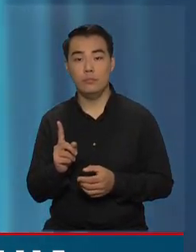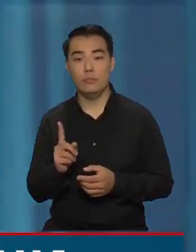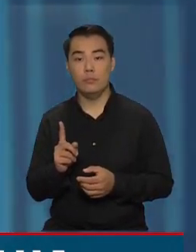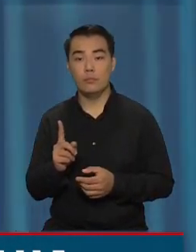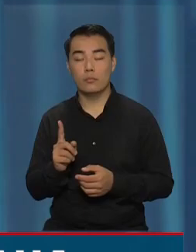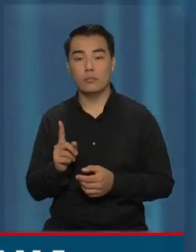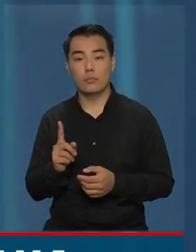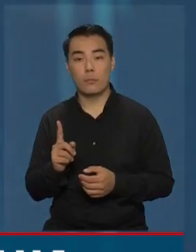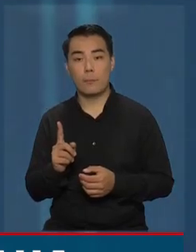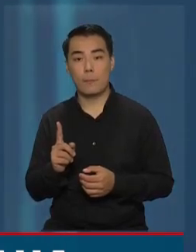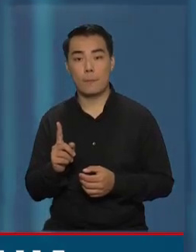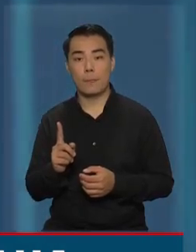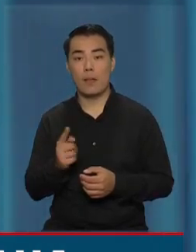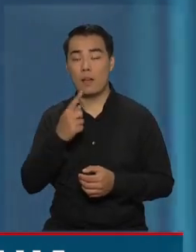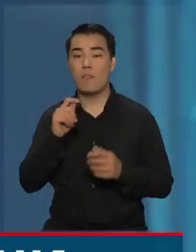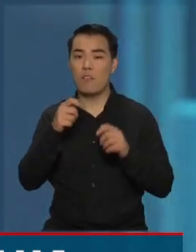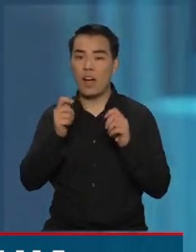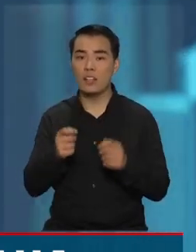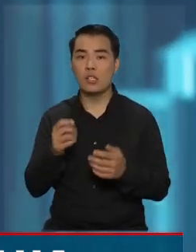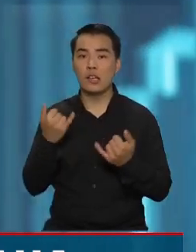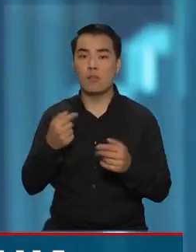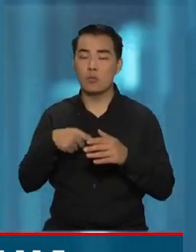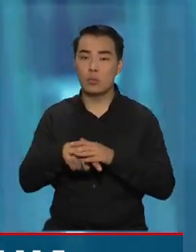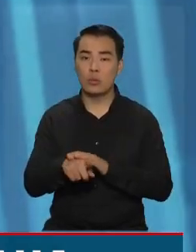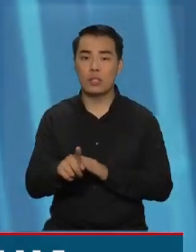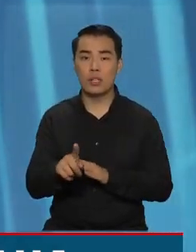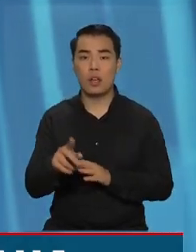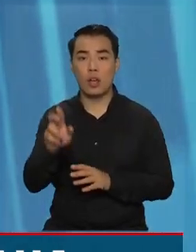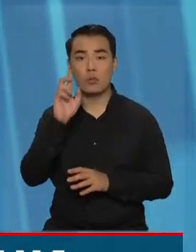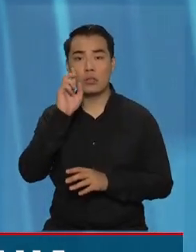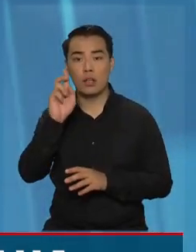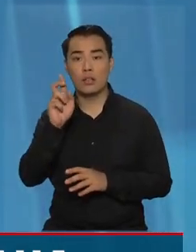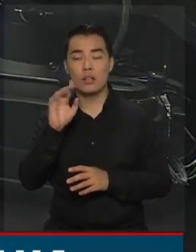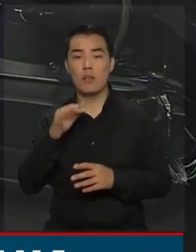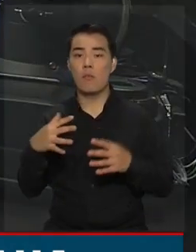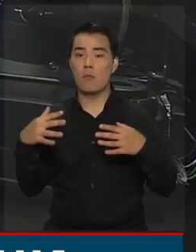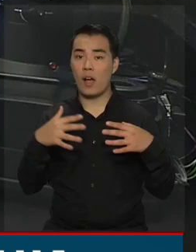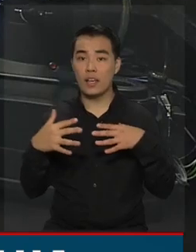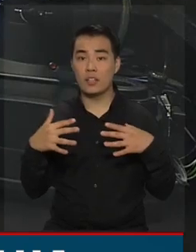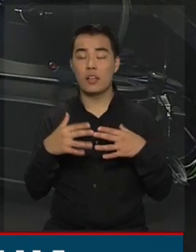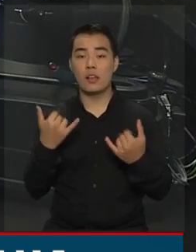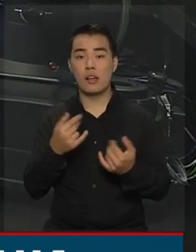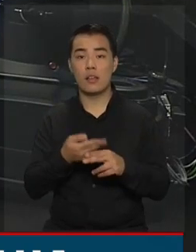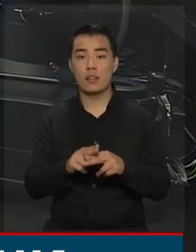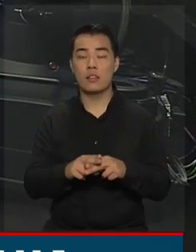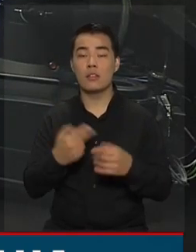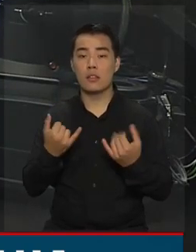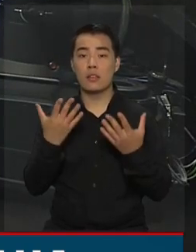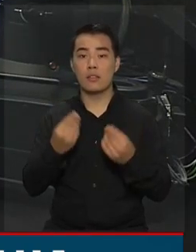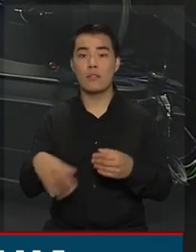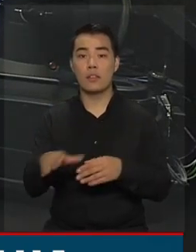скажем так, войны внутри государства или даже, ну, по внешним границам. Слава Богу,